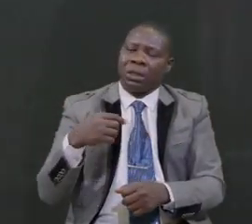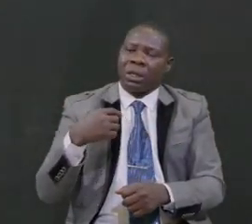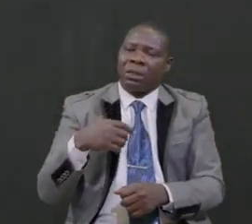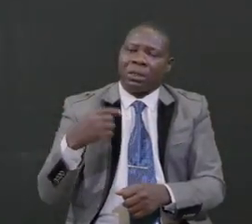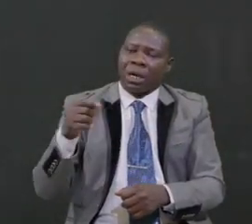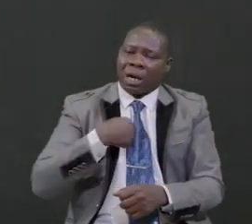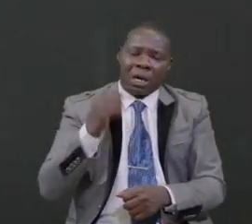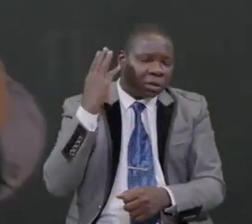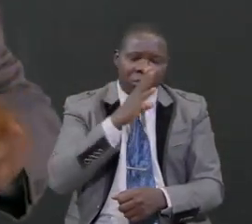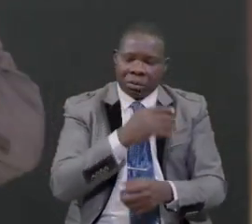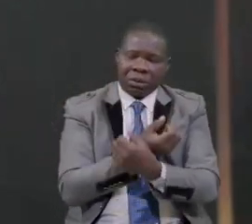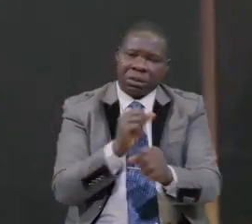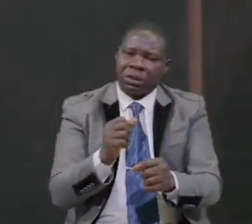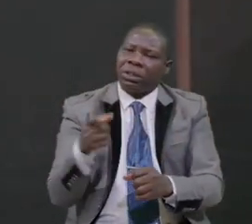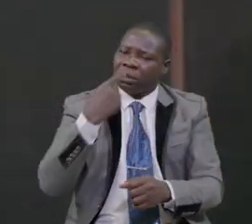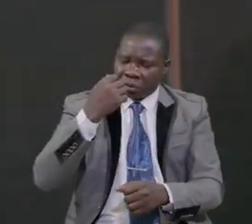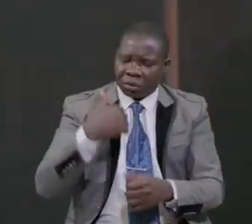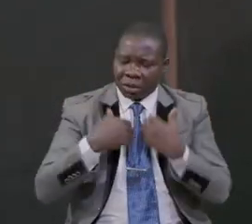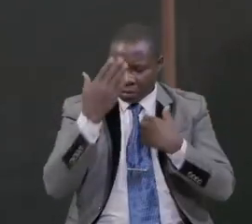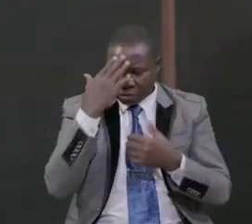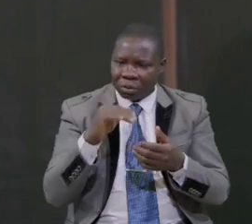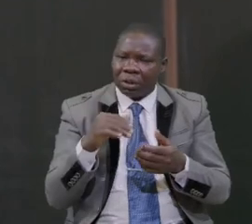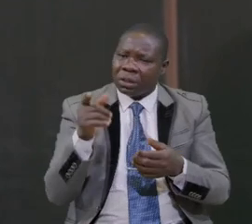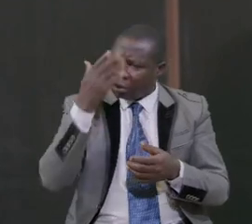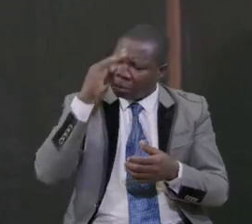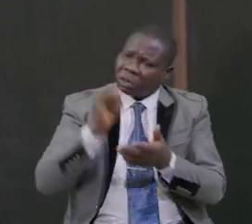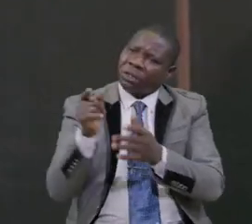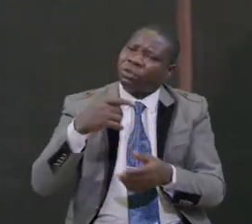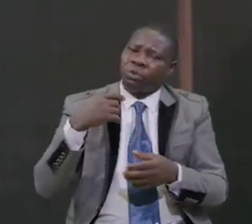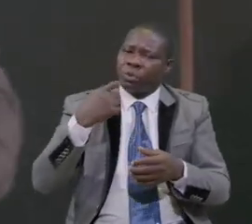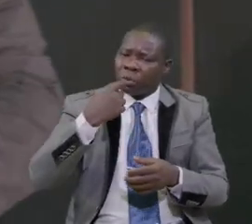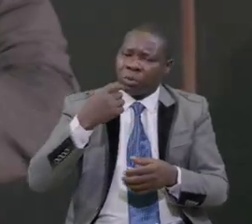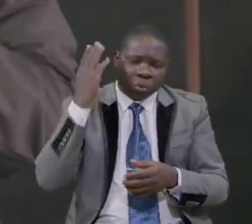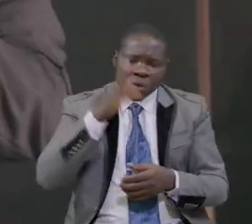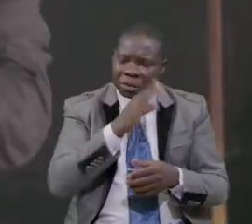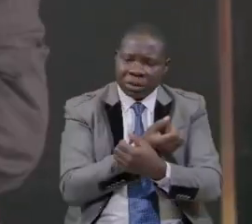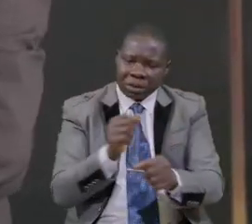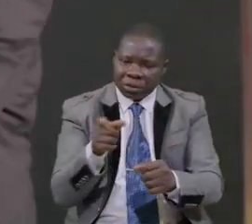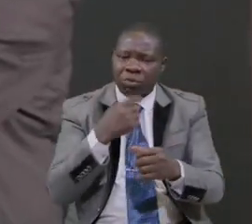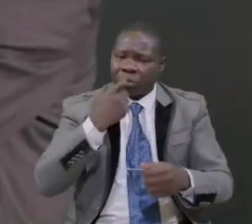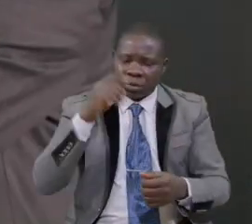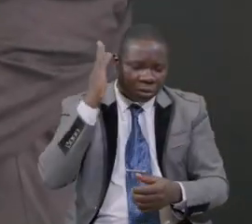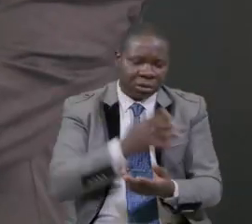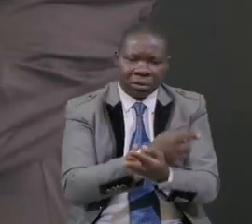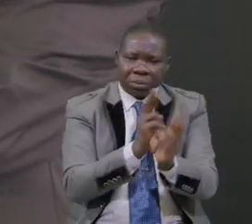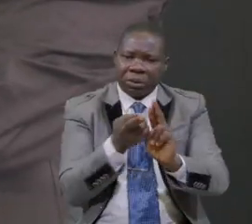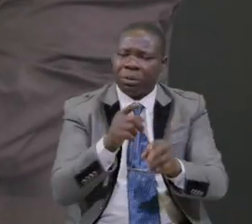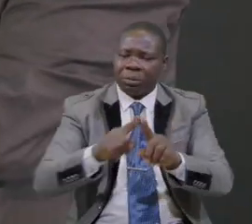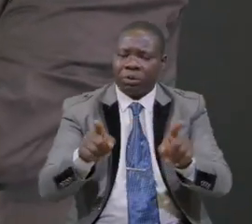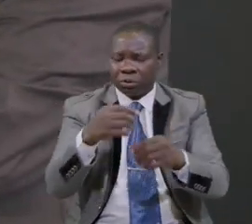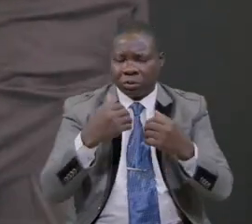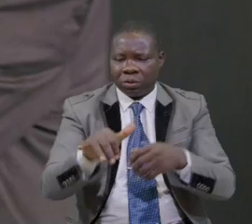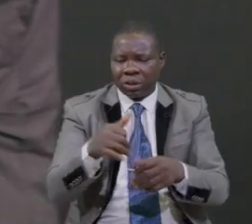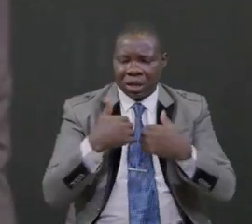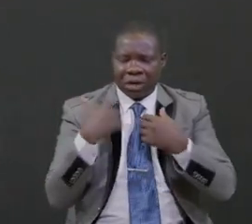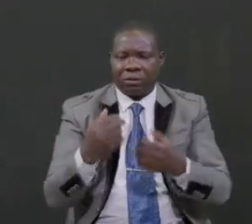que tu vas être sauvé, que tu vas te repentir. Mais tu as la responsabilité avant d'être sauvé, mais pour le ministère,